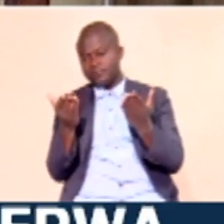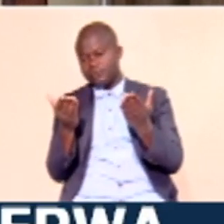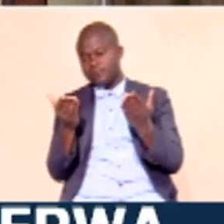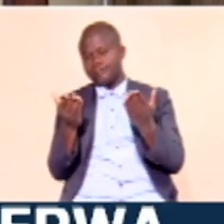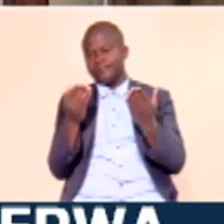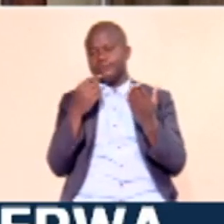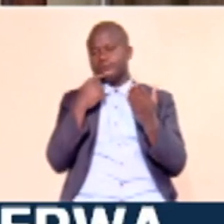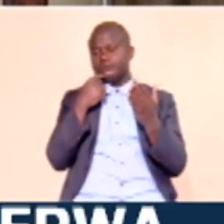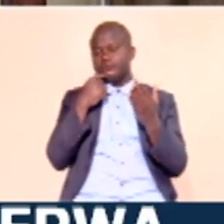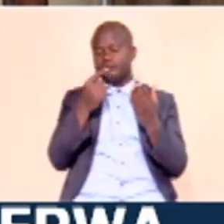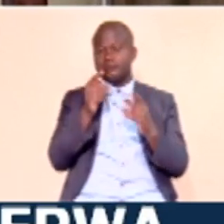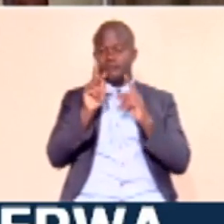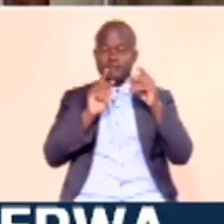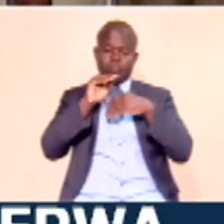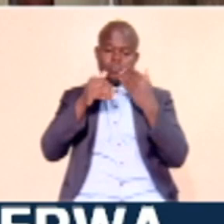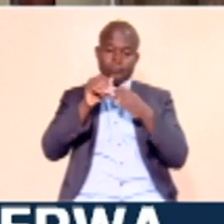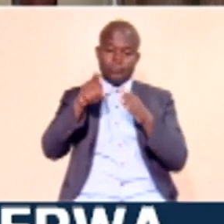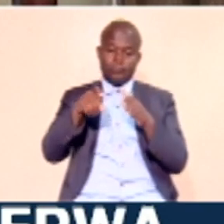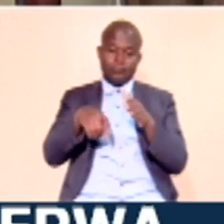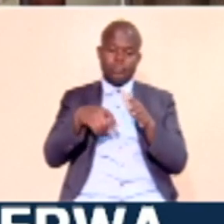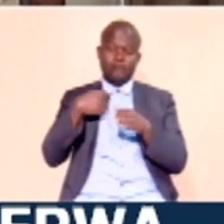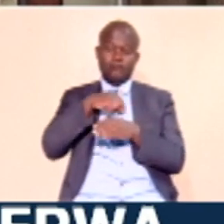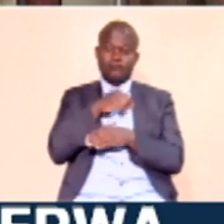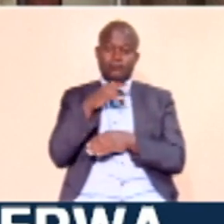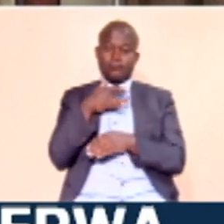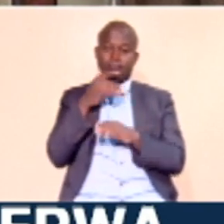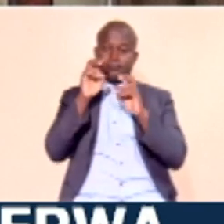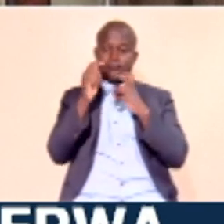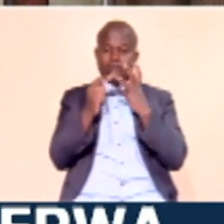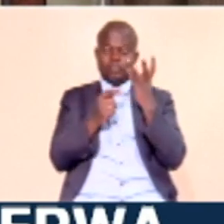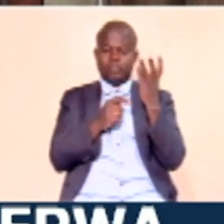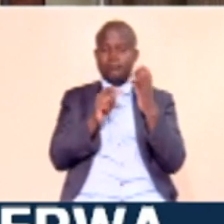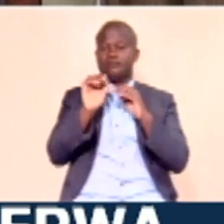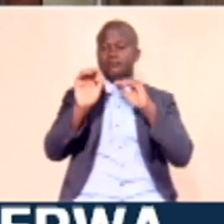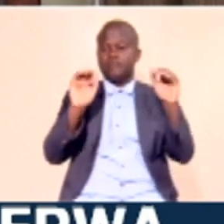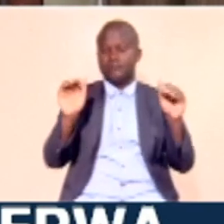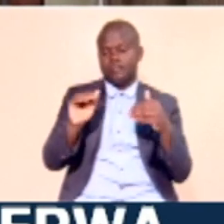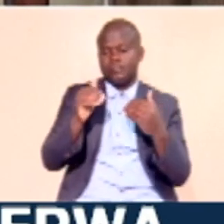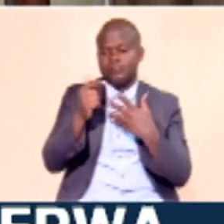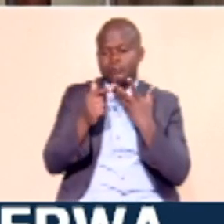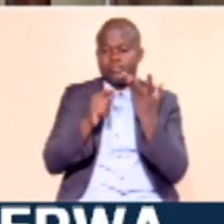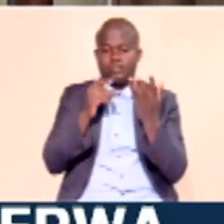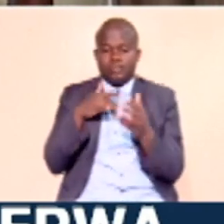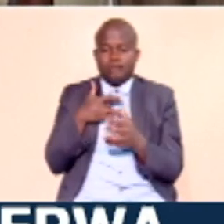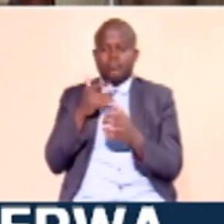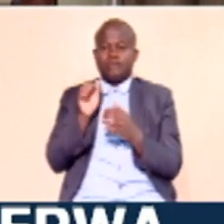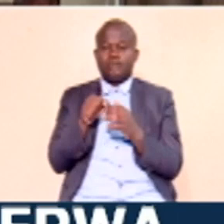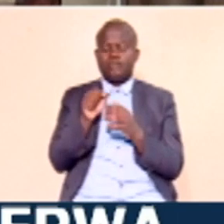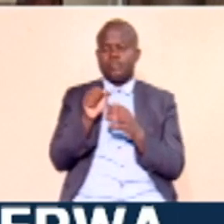iba umuturage agomba kumva ko hari ibyo yibaza yayibaza